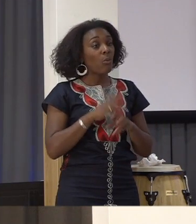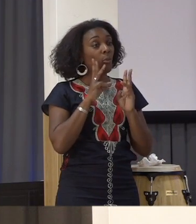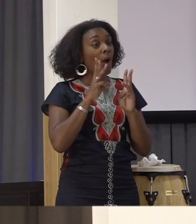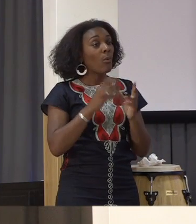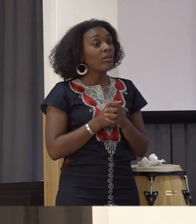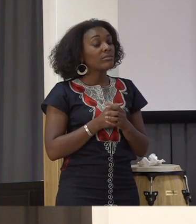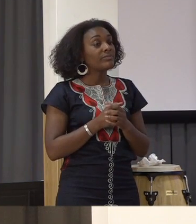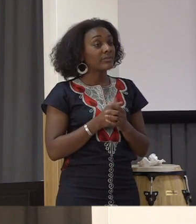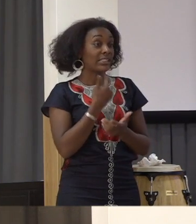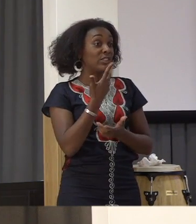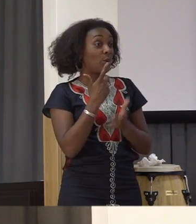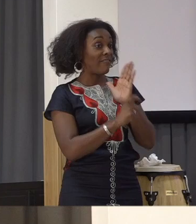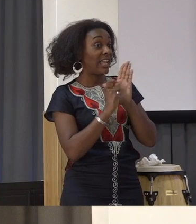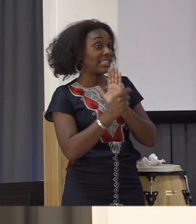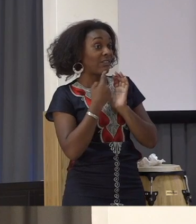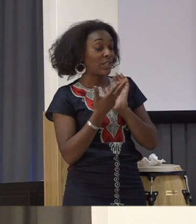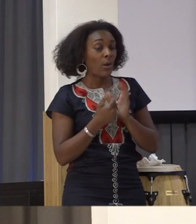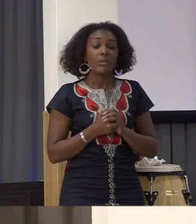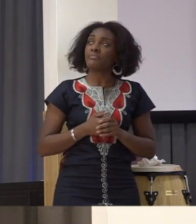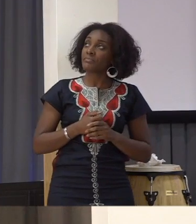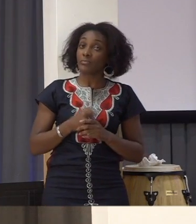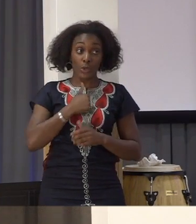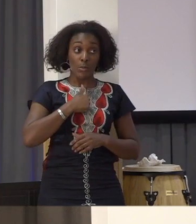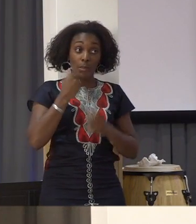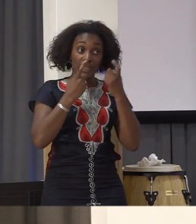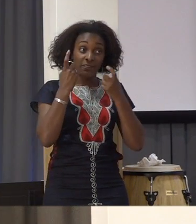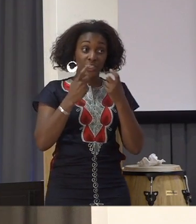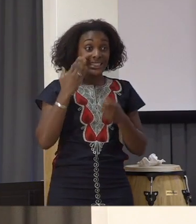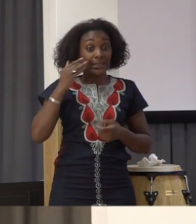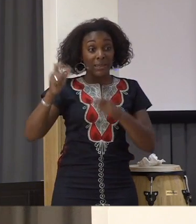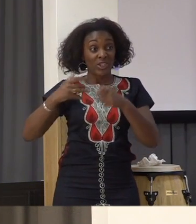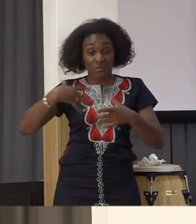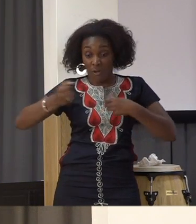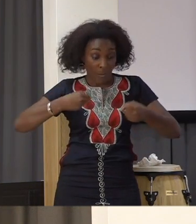fait, je peux être heureux lorsqu'on vient me prendre mes biens.